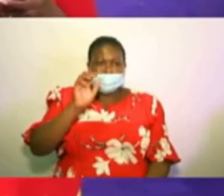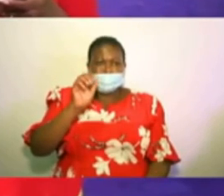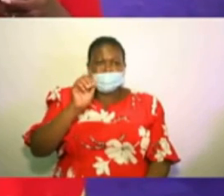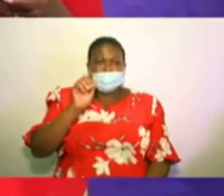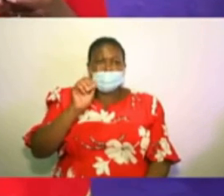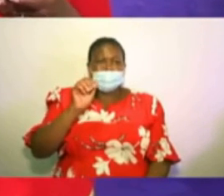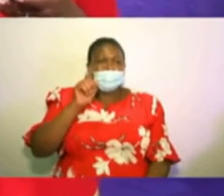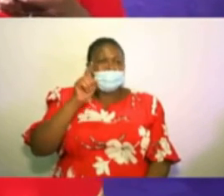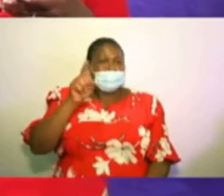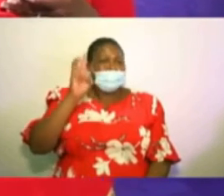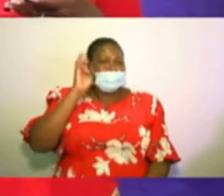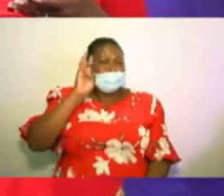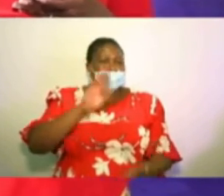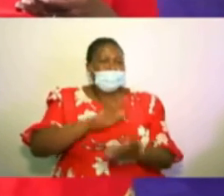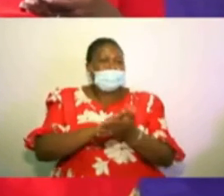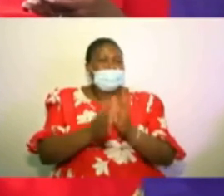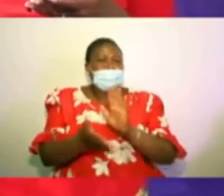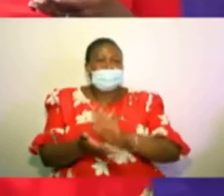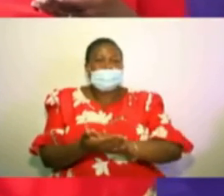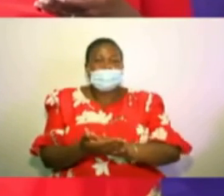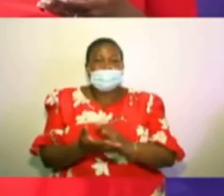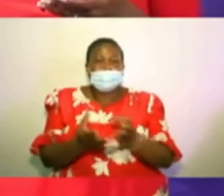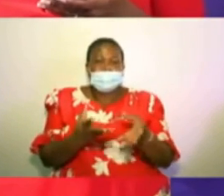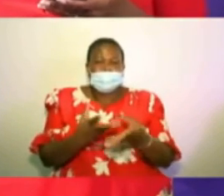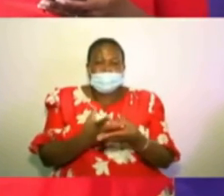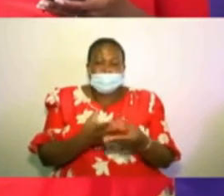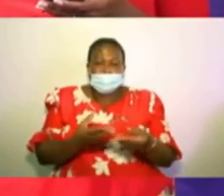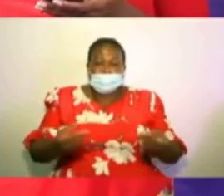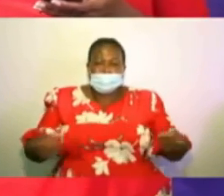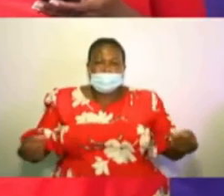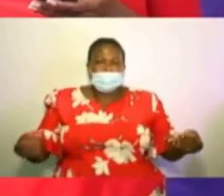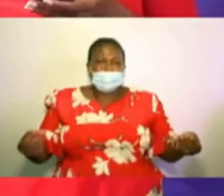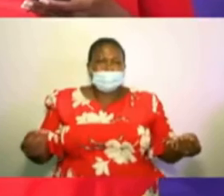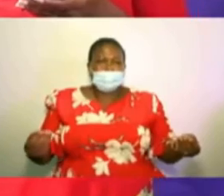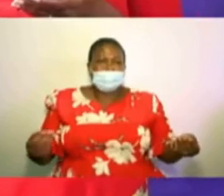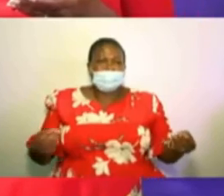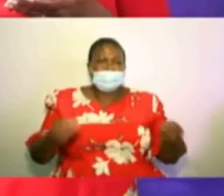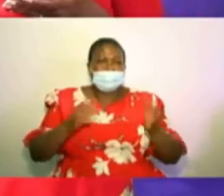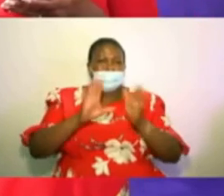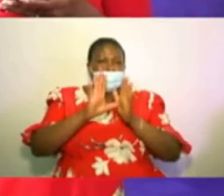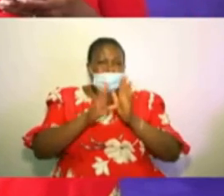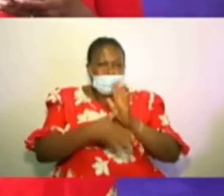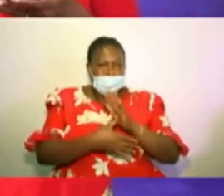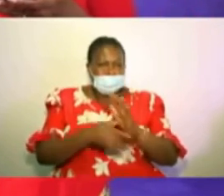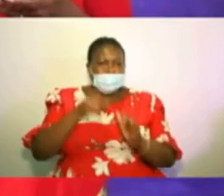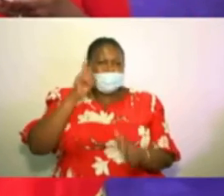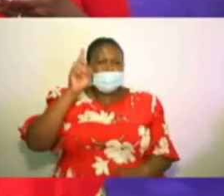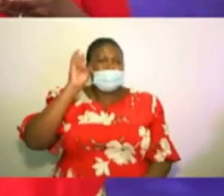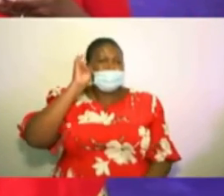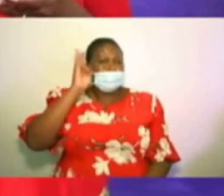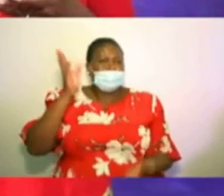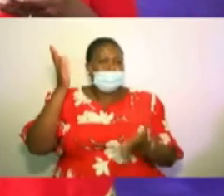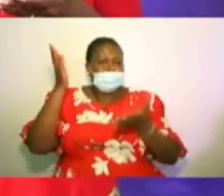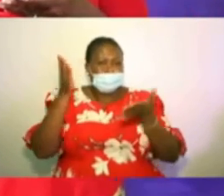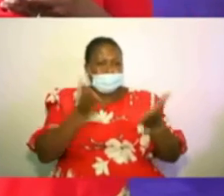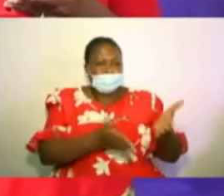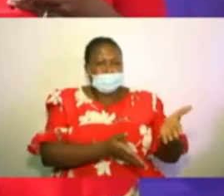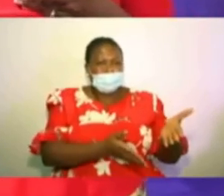Oh, I like the grace, grace better than God bless it, but the King James says, grace,